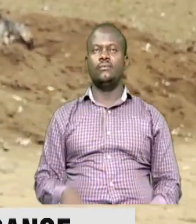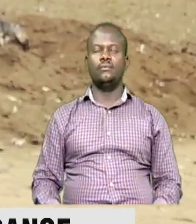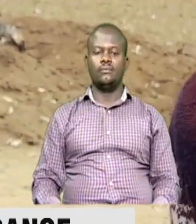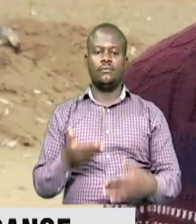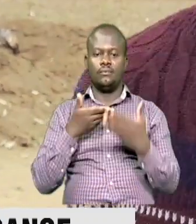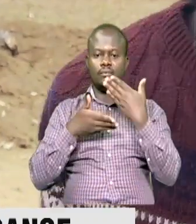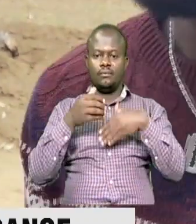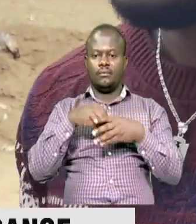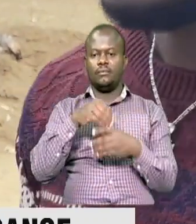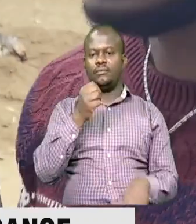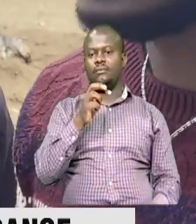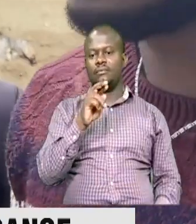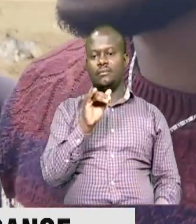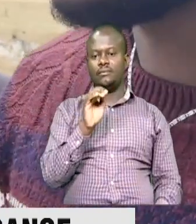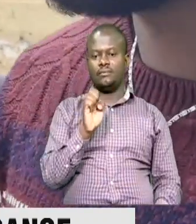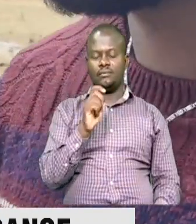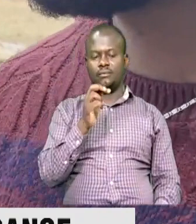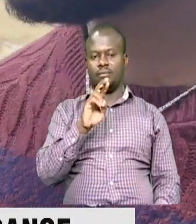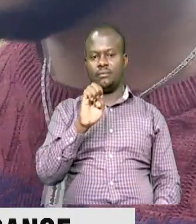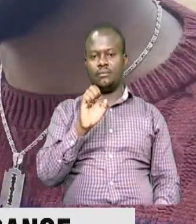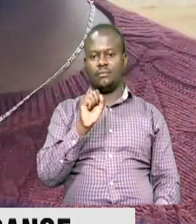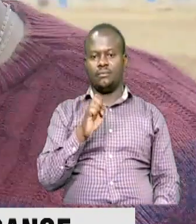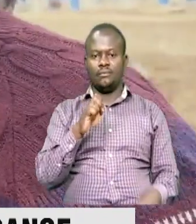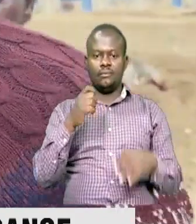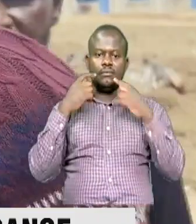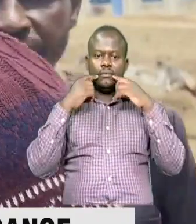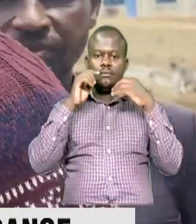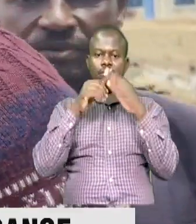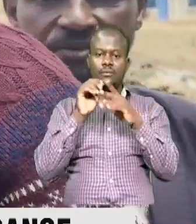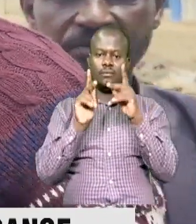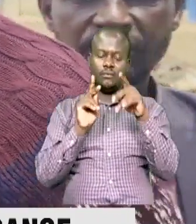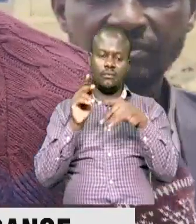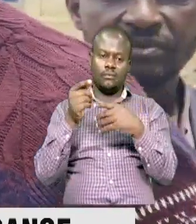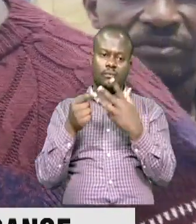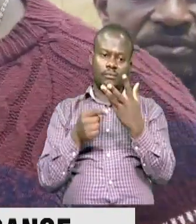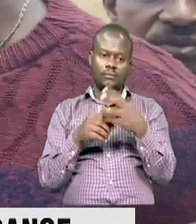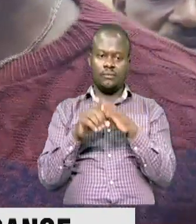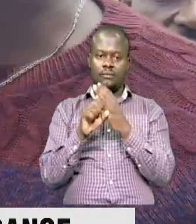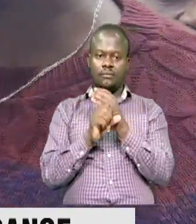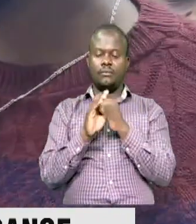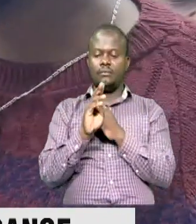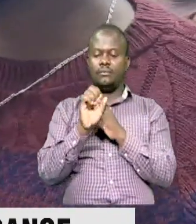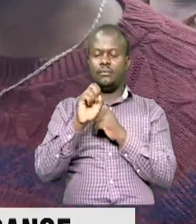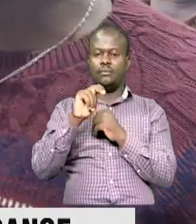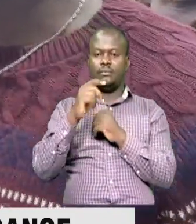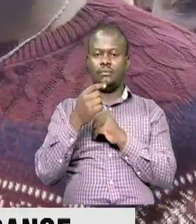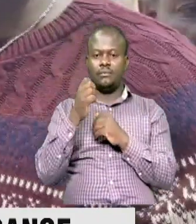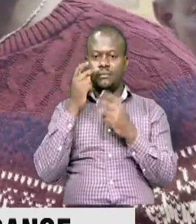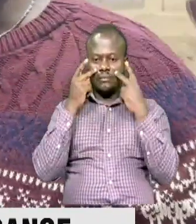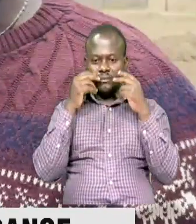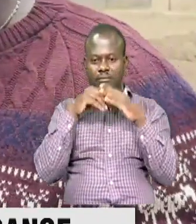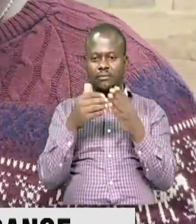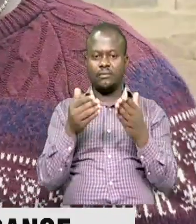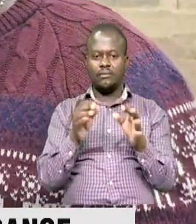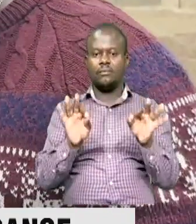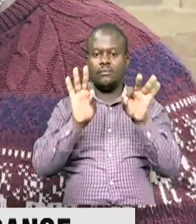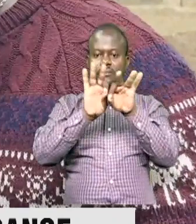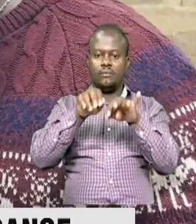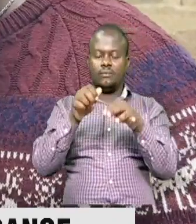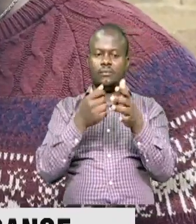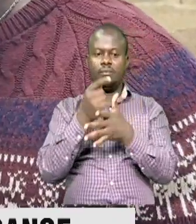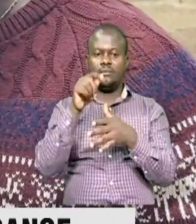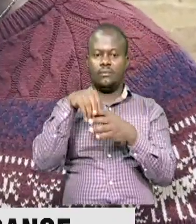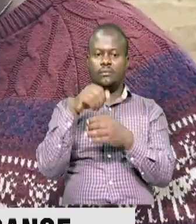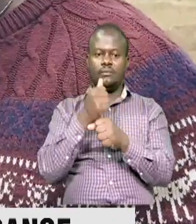na Marie Thérèse nabatubwire iki ni kibuga nk'abaturage bahano muri uyu murenge wa Rusenge mubona makaye gaciro ku buryo ari nacyo cyabateye kuza